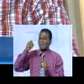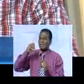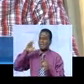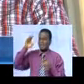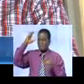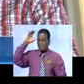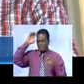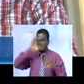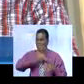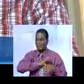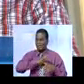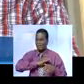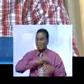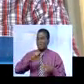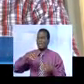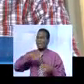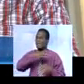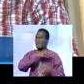commissaire et puis